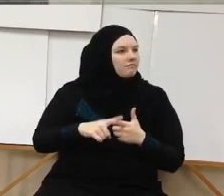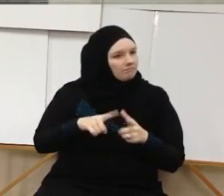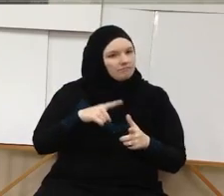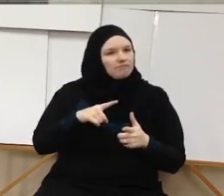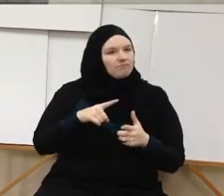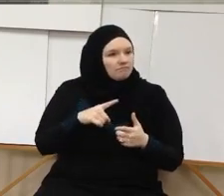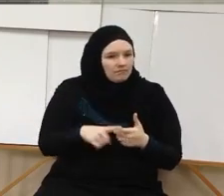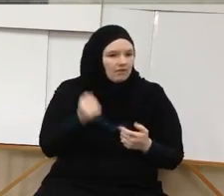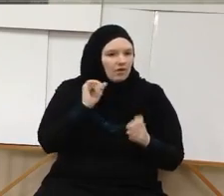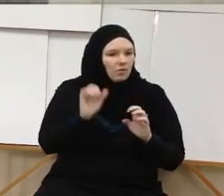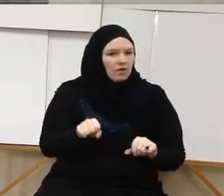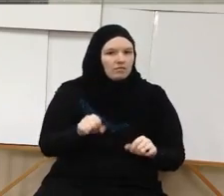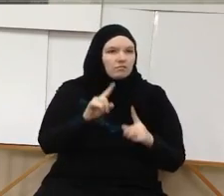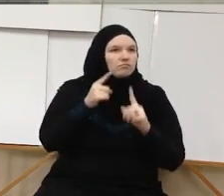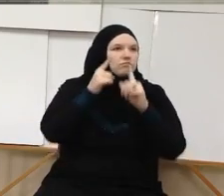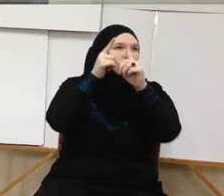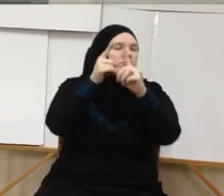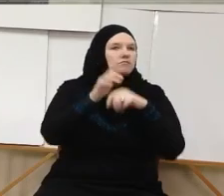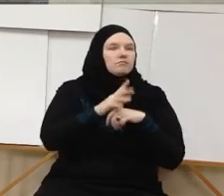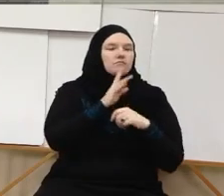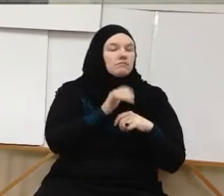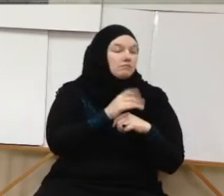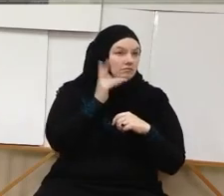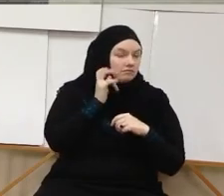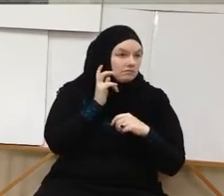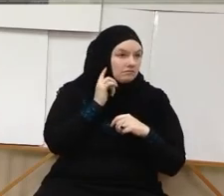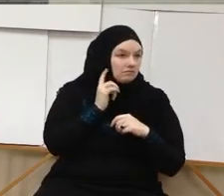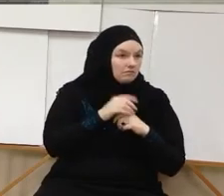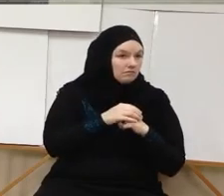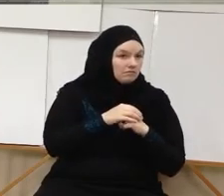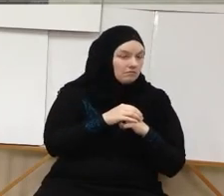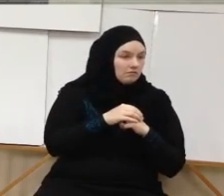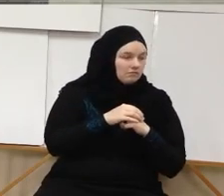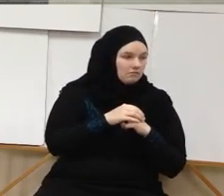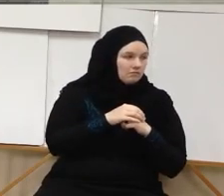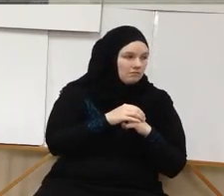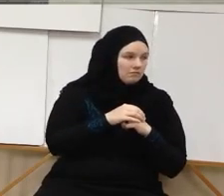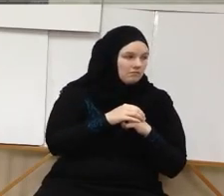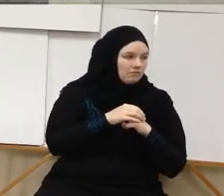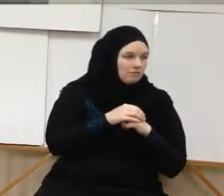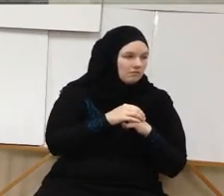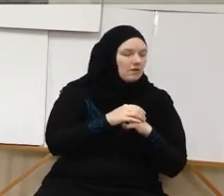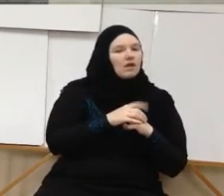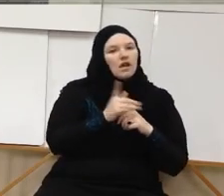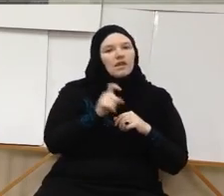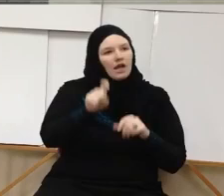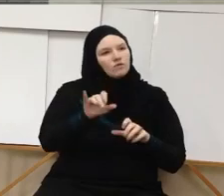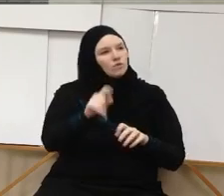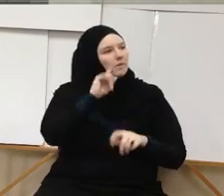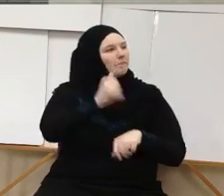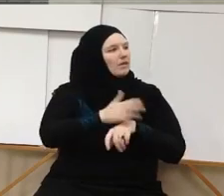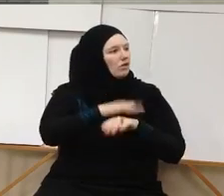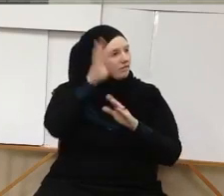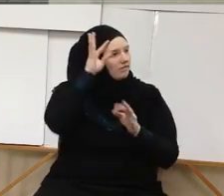مشكورا فأولئك كان سعيهم مشكورا. But they have to do it on basis of their faith. وَسَعَى